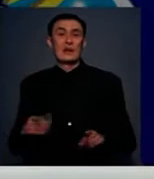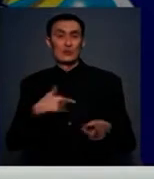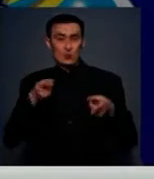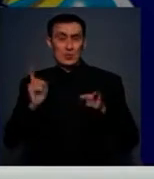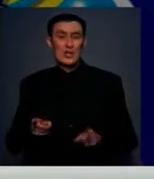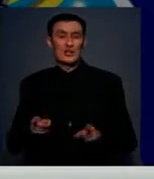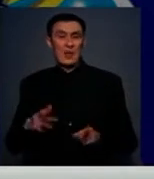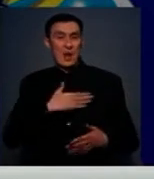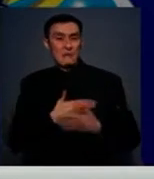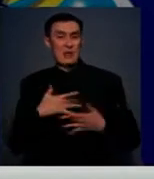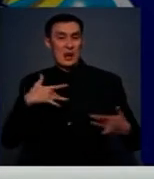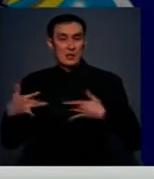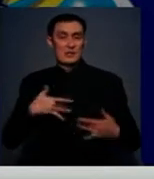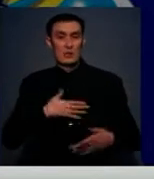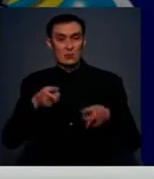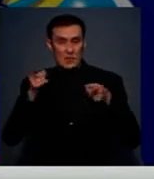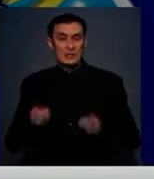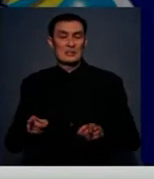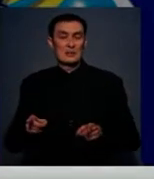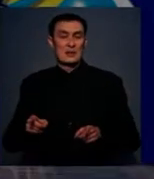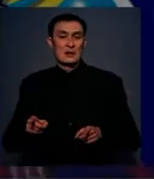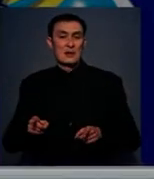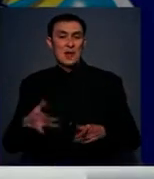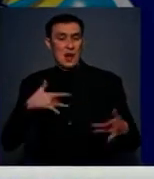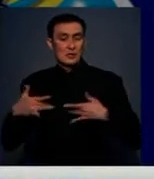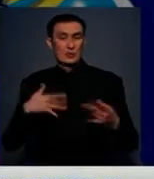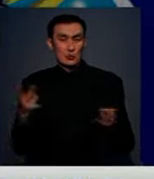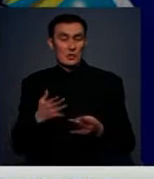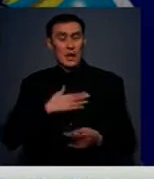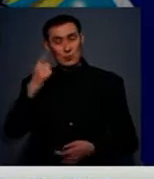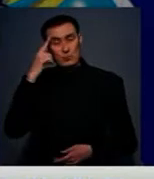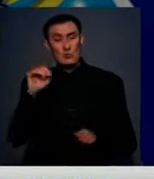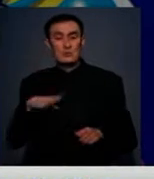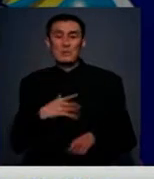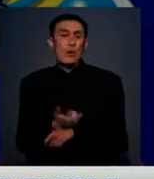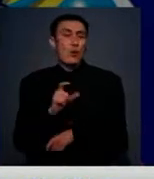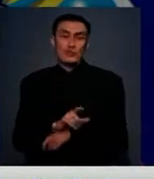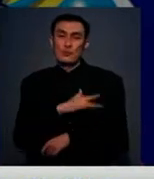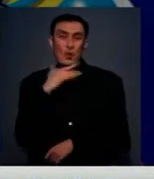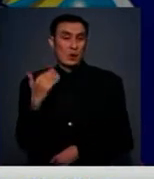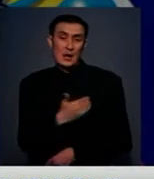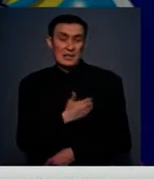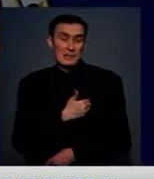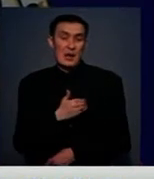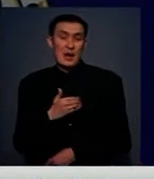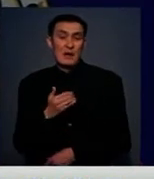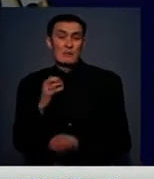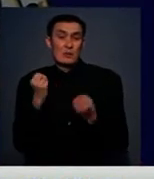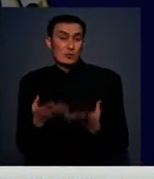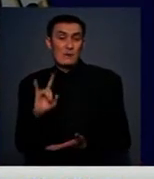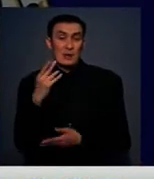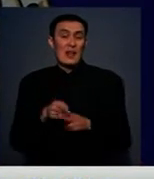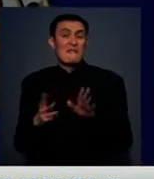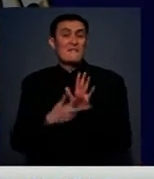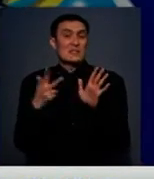рожденная звезда, нам нужен истинный артист. Иногда думаю, может быть, мы слишком многого хотим от ребенка. По счету это